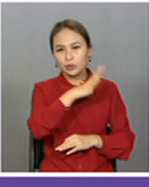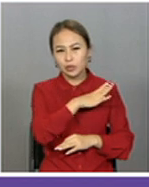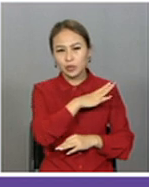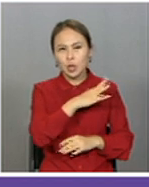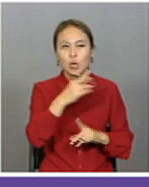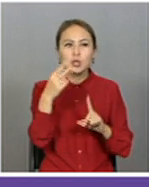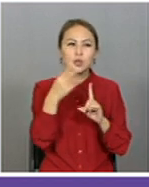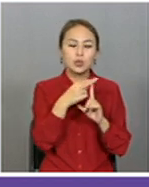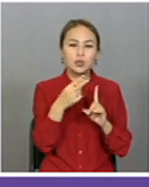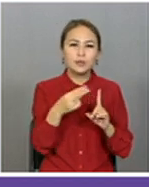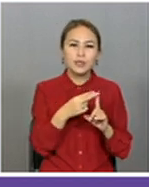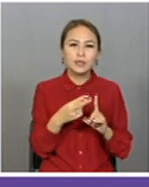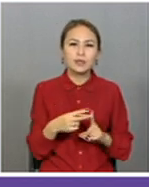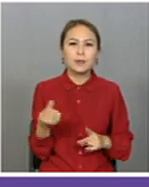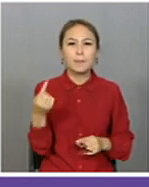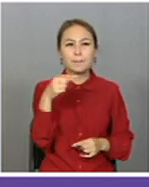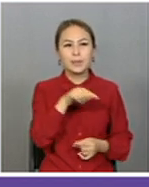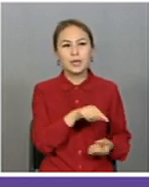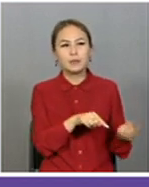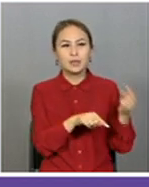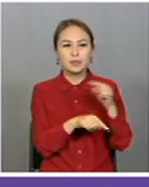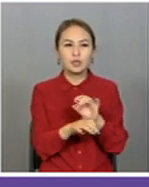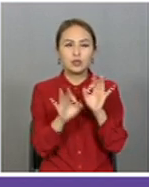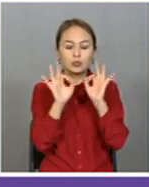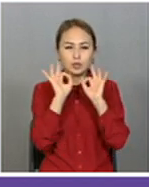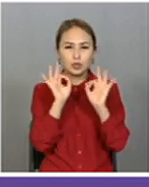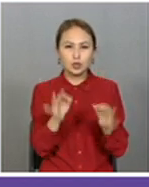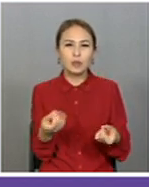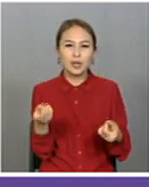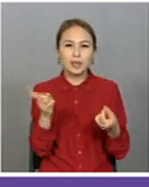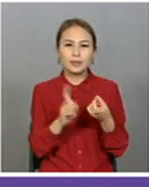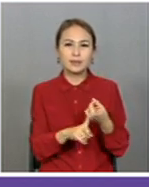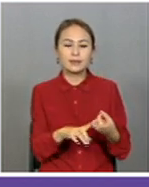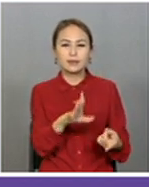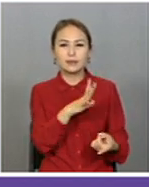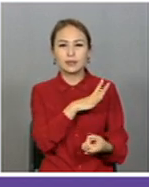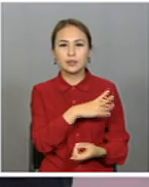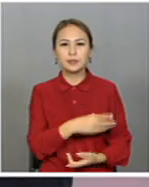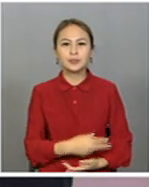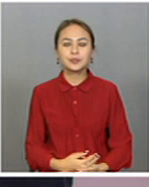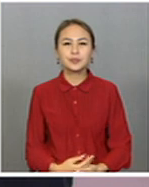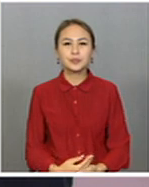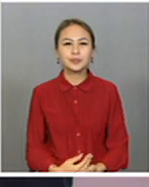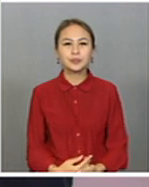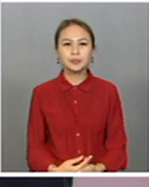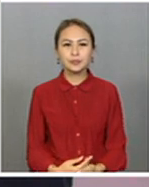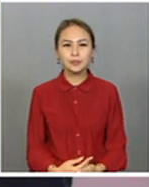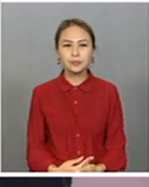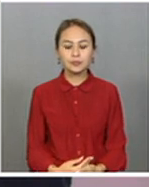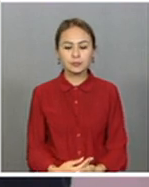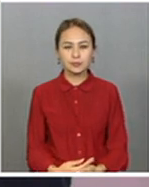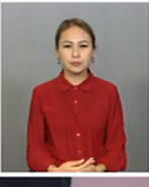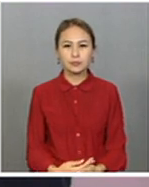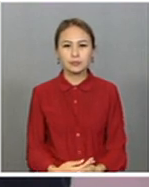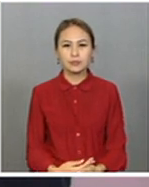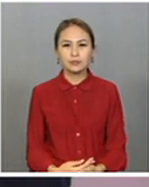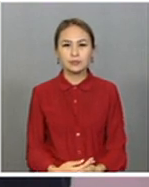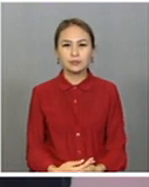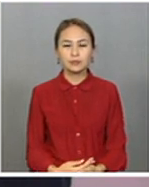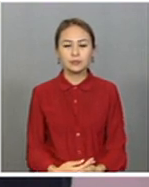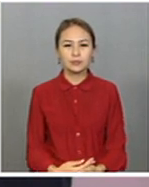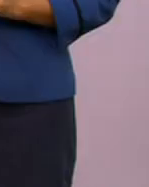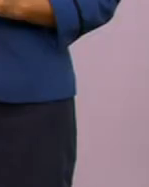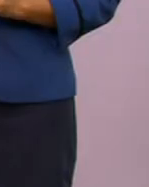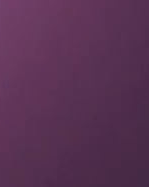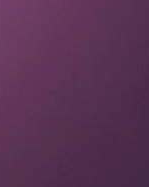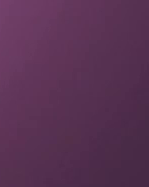үйрендіңдер. Сөйлемдерді бір-бірімен дұрыс байланыстырдыңдар. Сабақ аяқталды. Сау